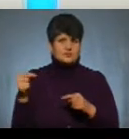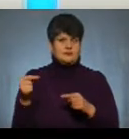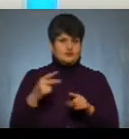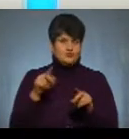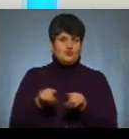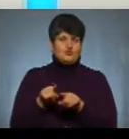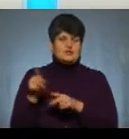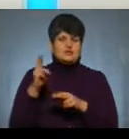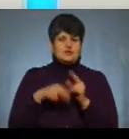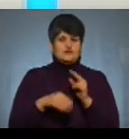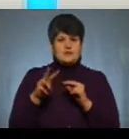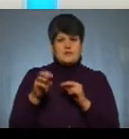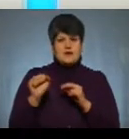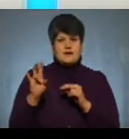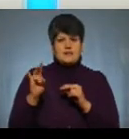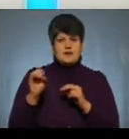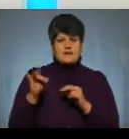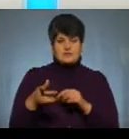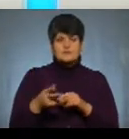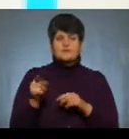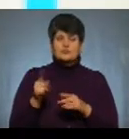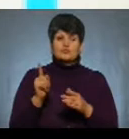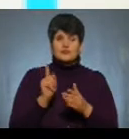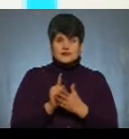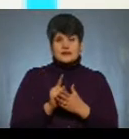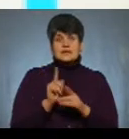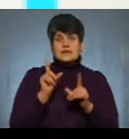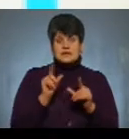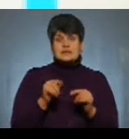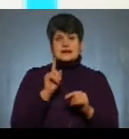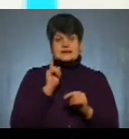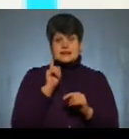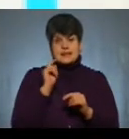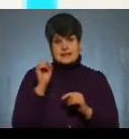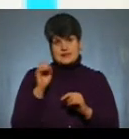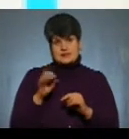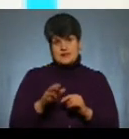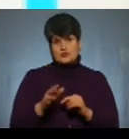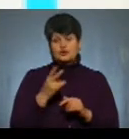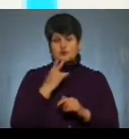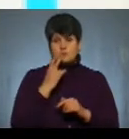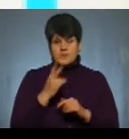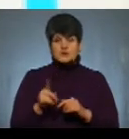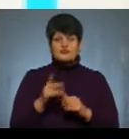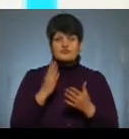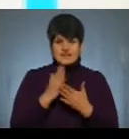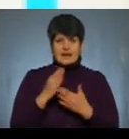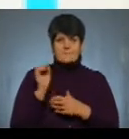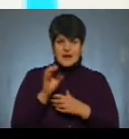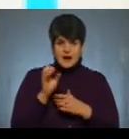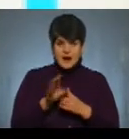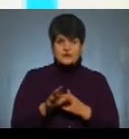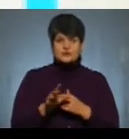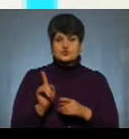боку завершував маневр. Тобто це аварійна ситуація, водій має чітко їхати на зелене світло, і якщо вже бачиш, що є